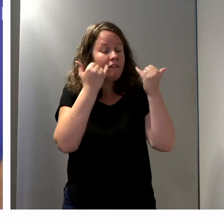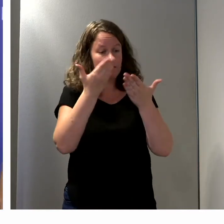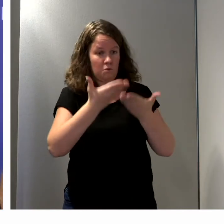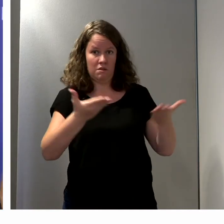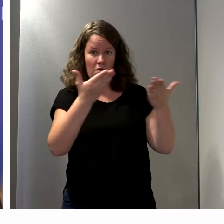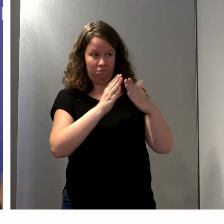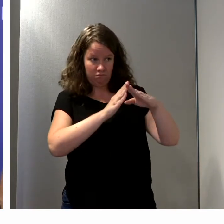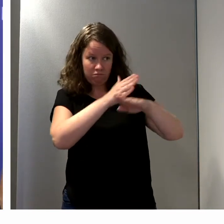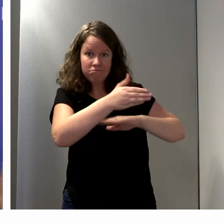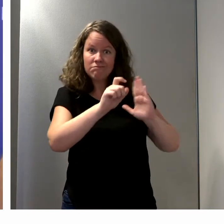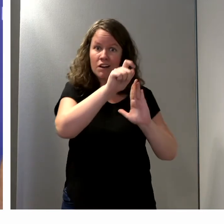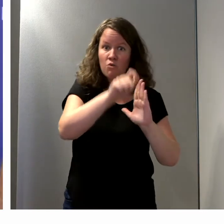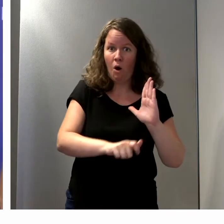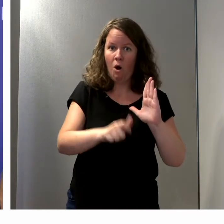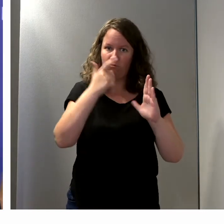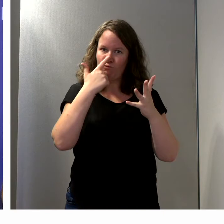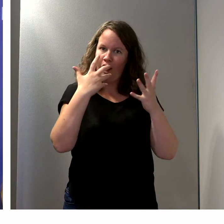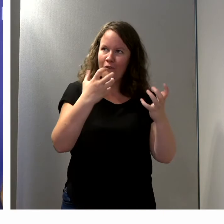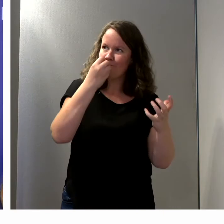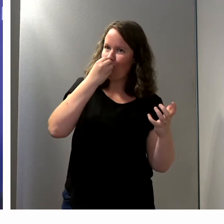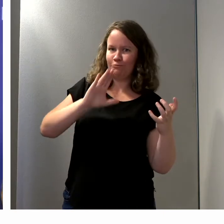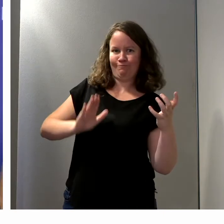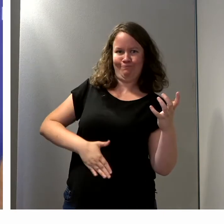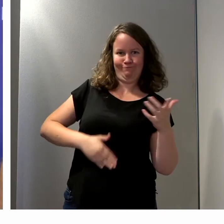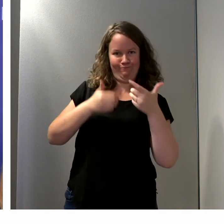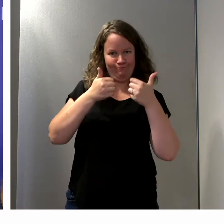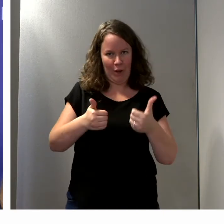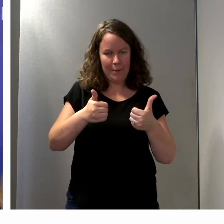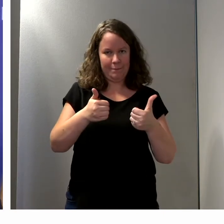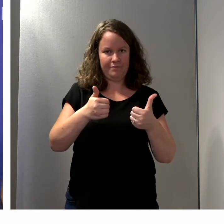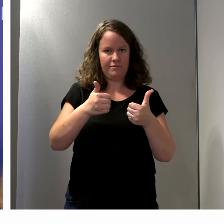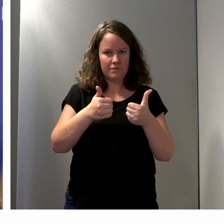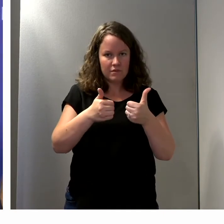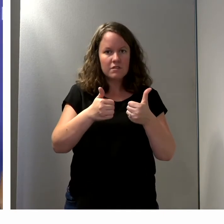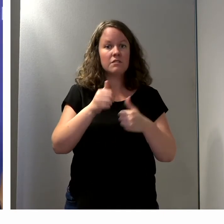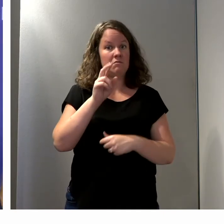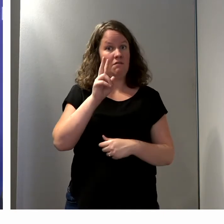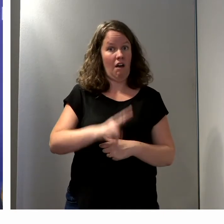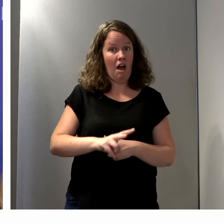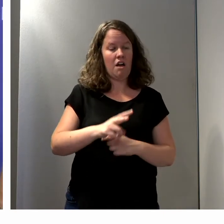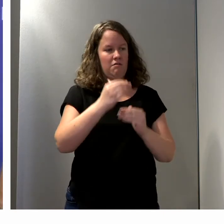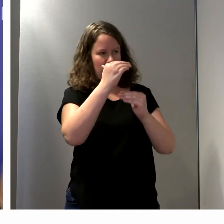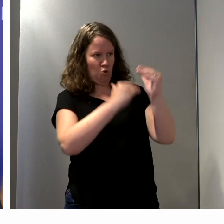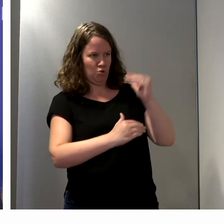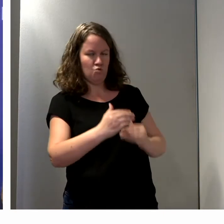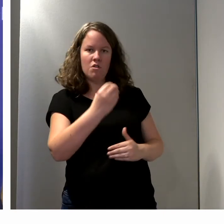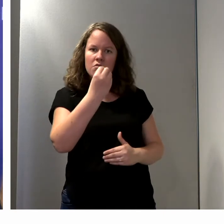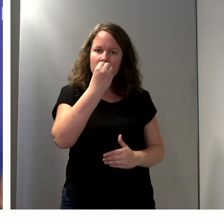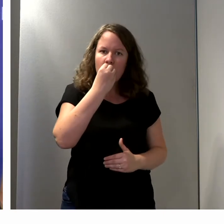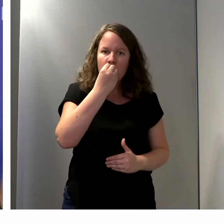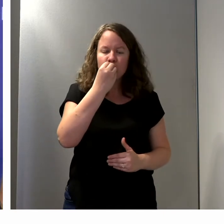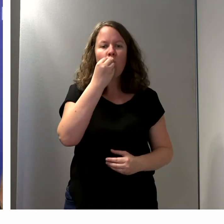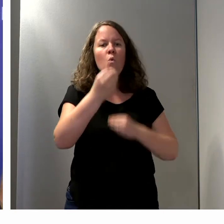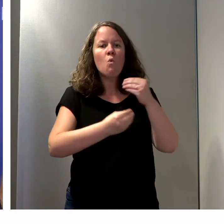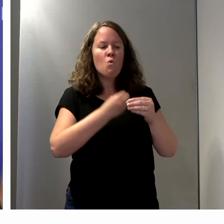au restaurant, je souhaite manger un bon repas. Je ne vais pas forcément avoir envie de participer à la conception du menu, à la cueillette